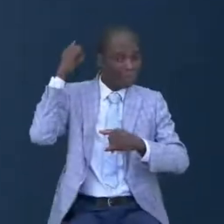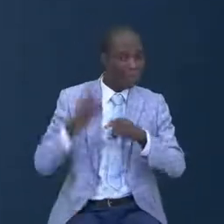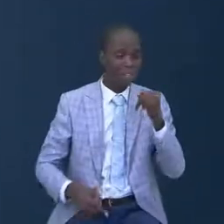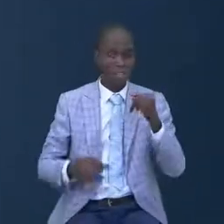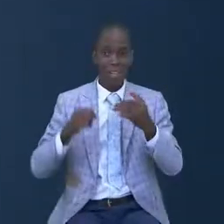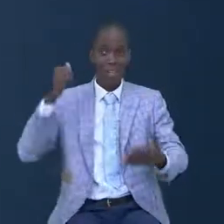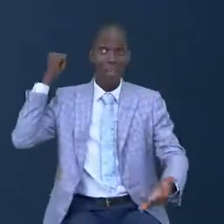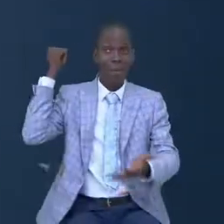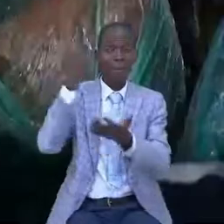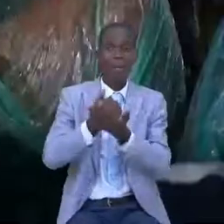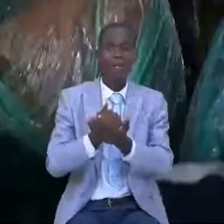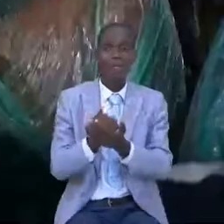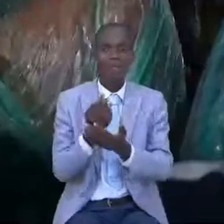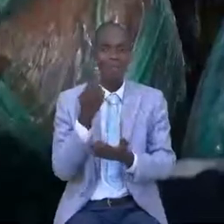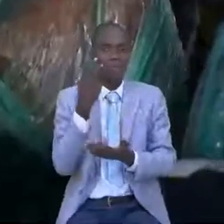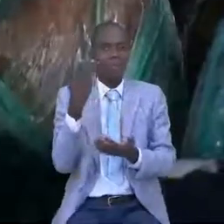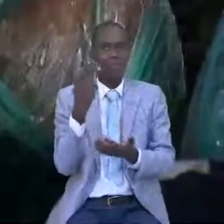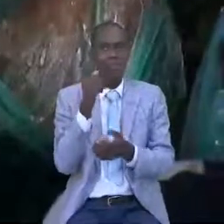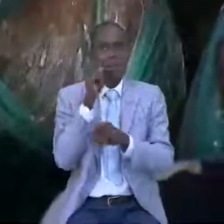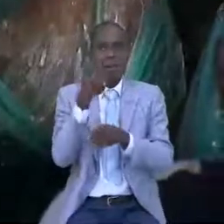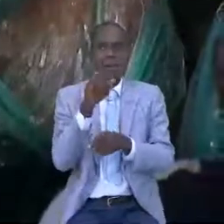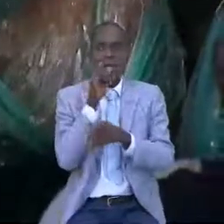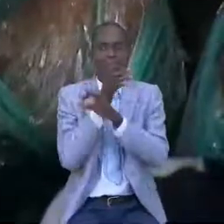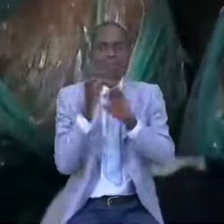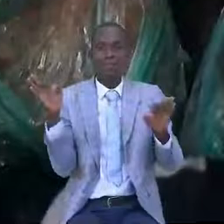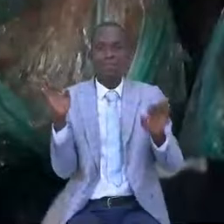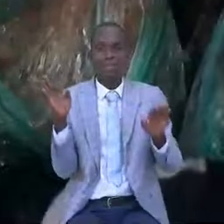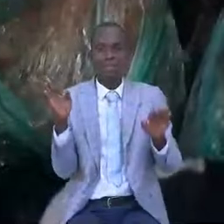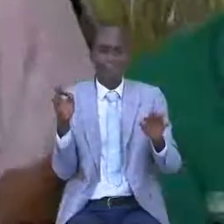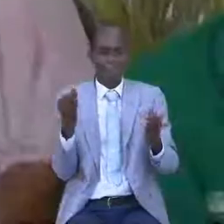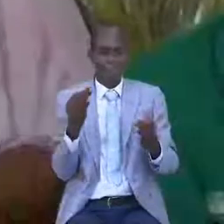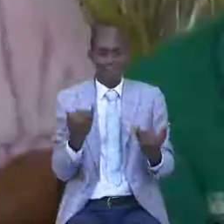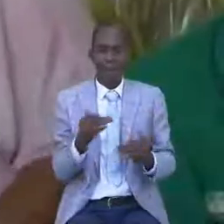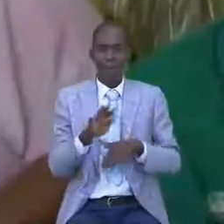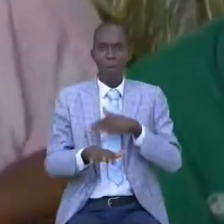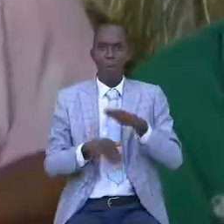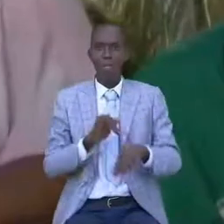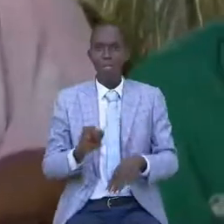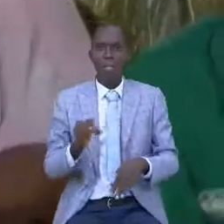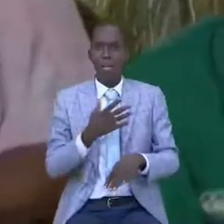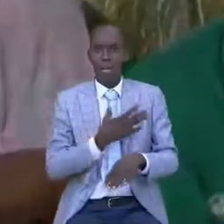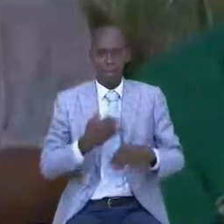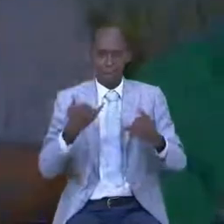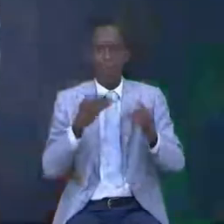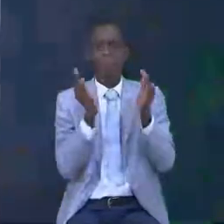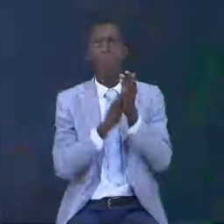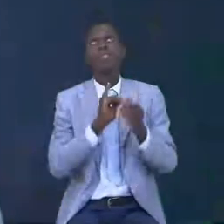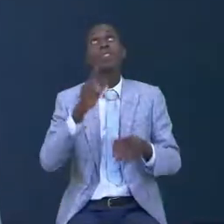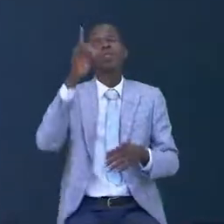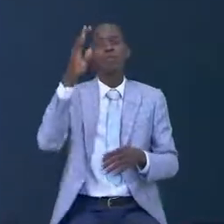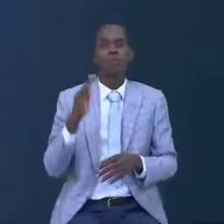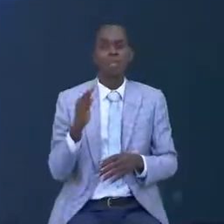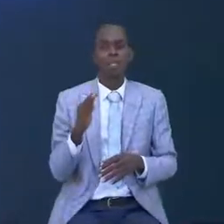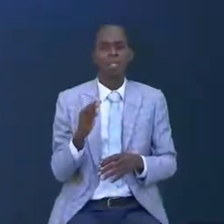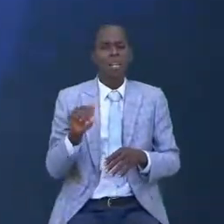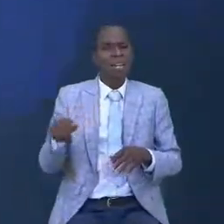comme tu te touches et nous disons le dernier amen, tu ouvres les yeux et voilà, tu seras affranchi, tu vas